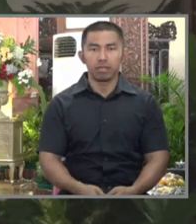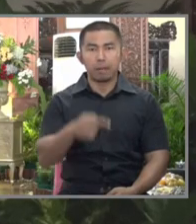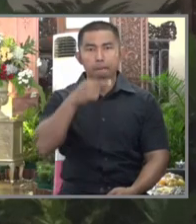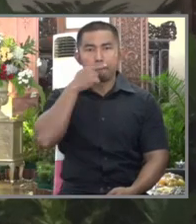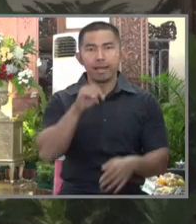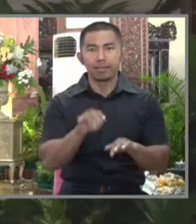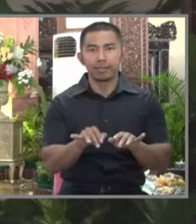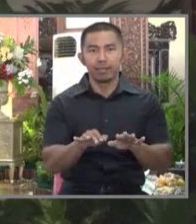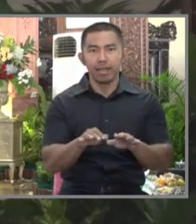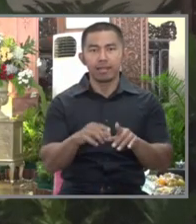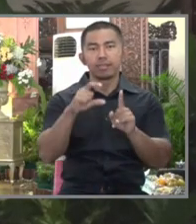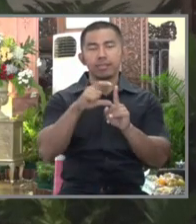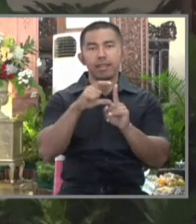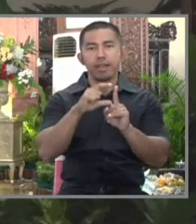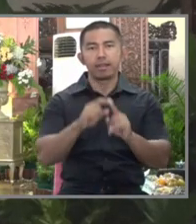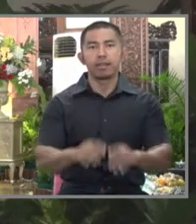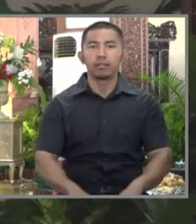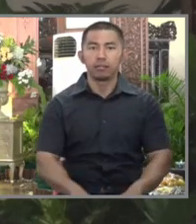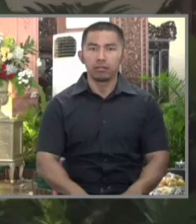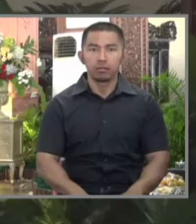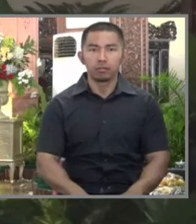Sekretaris Daerah